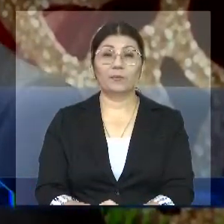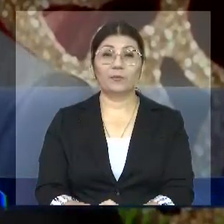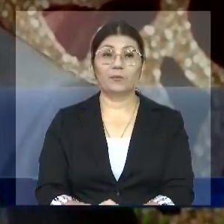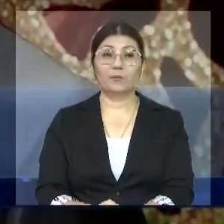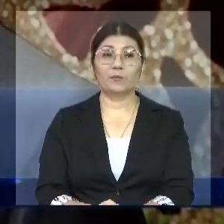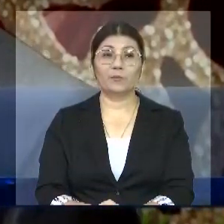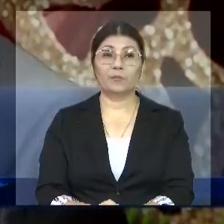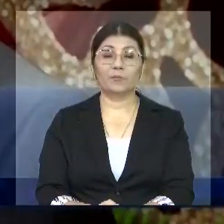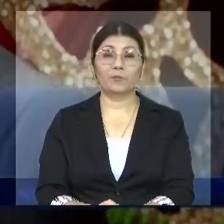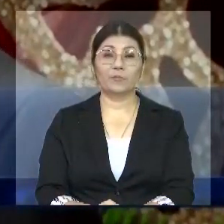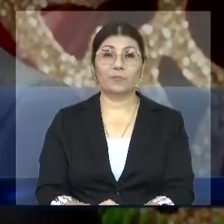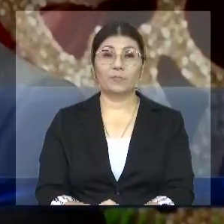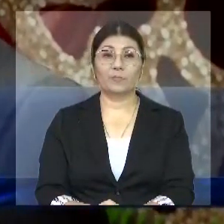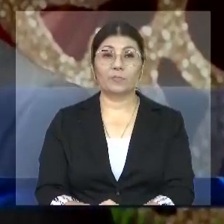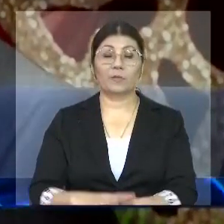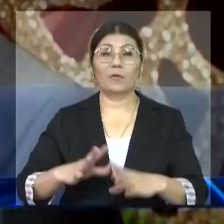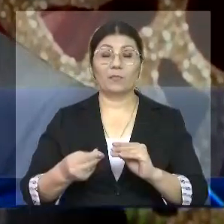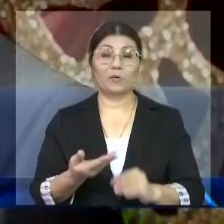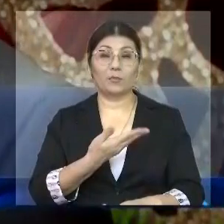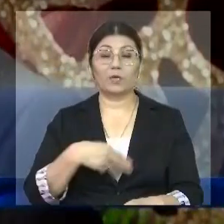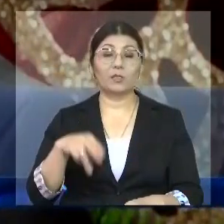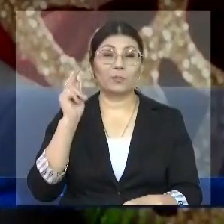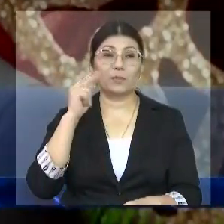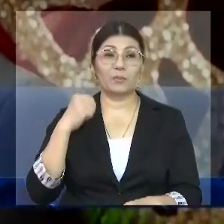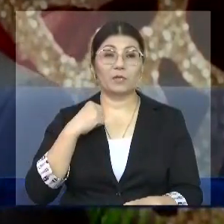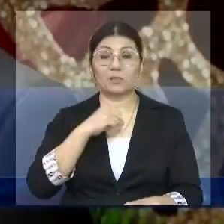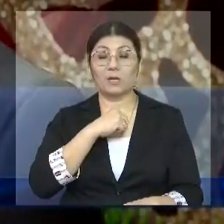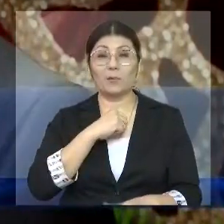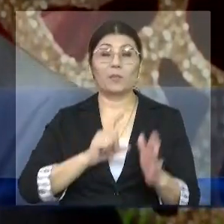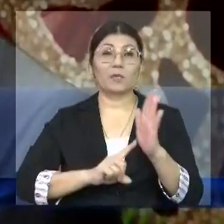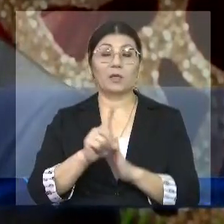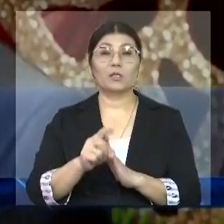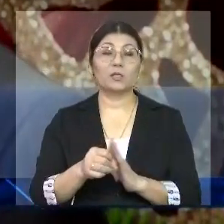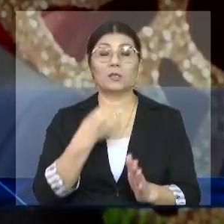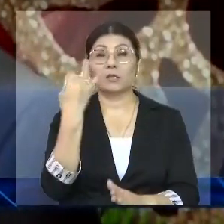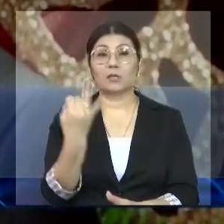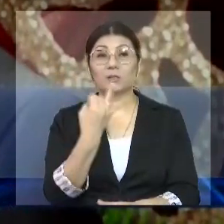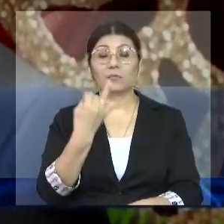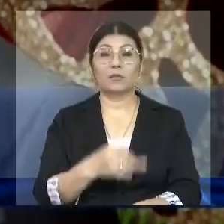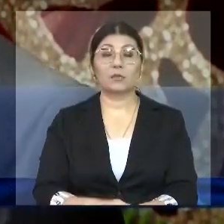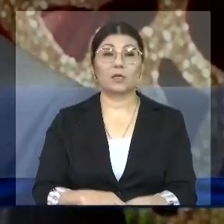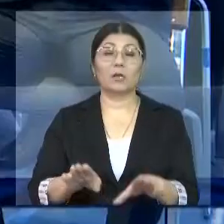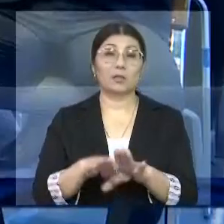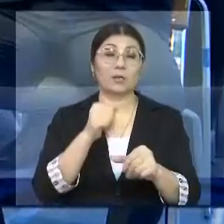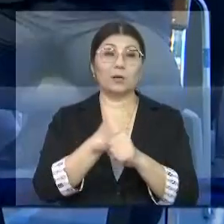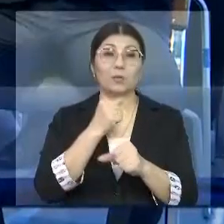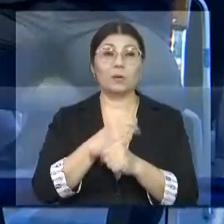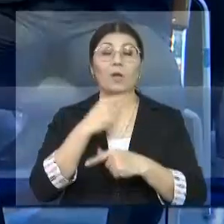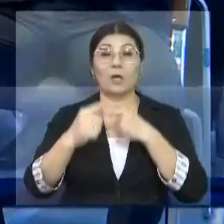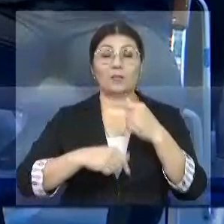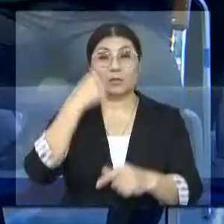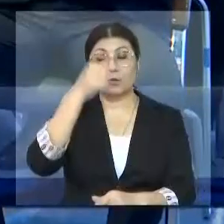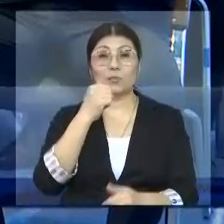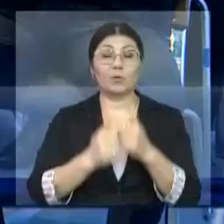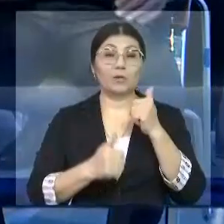Ну и в итоге дальше начал сам по себе увлекаться этим автомобилем. В следующем году